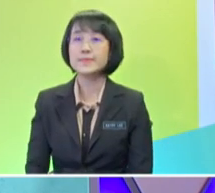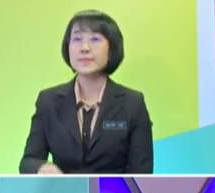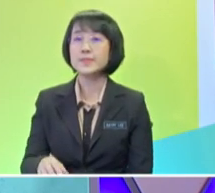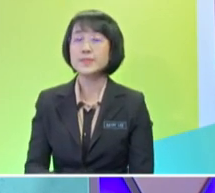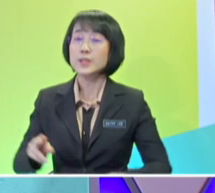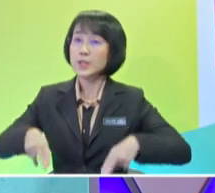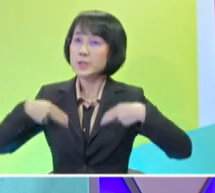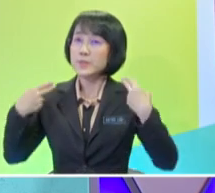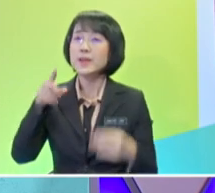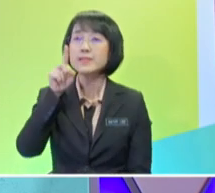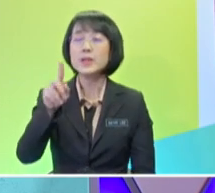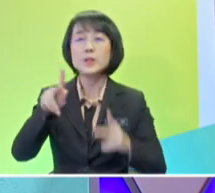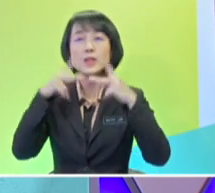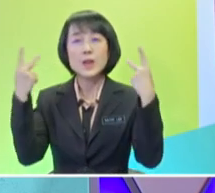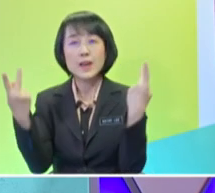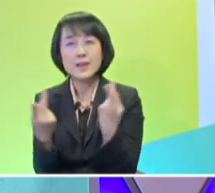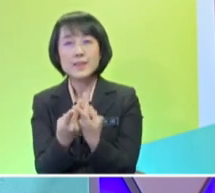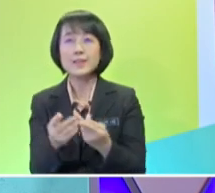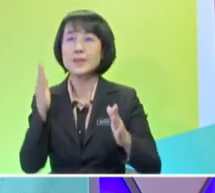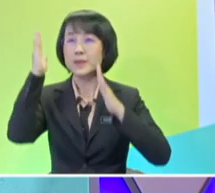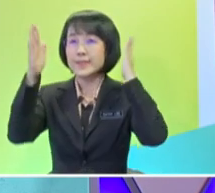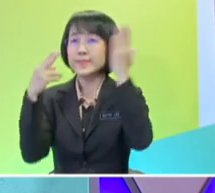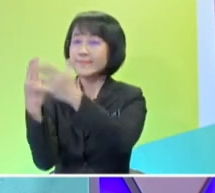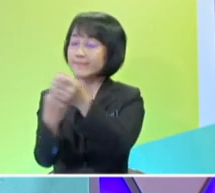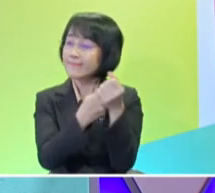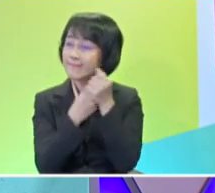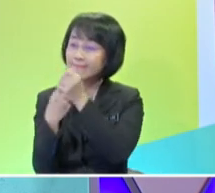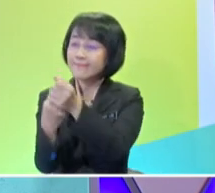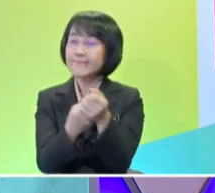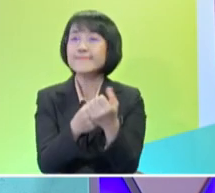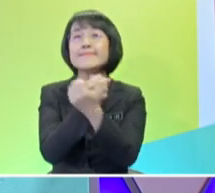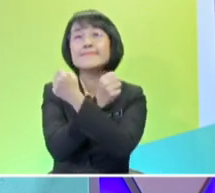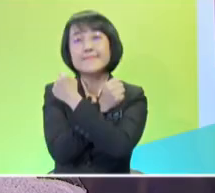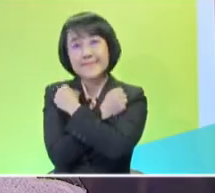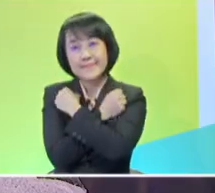keluarga Malaysia yang bersatu padu dan saling sayang menyayangi tersebut